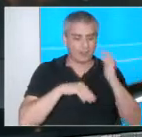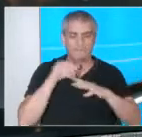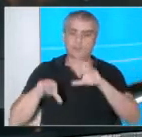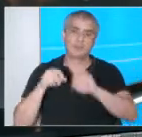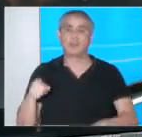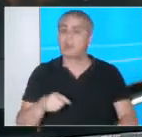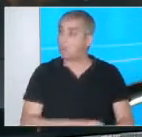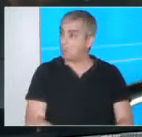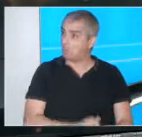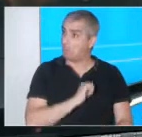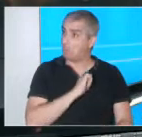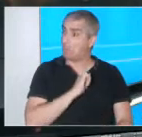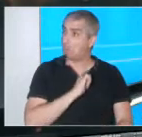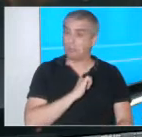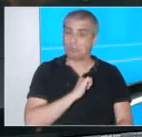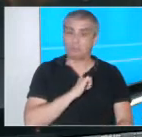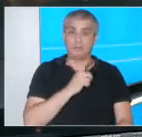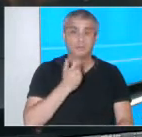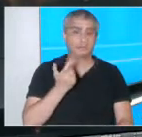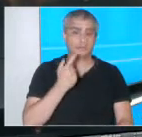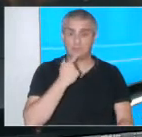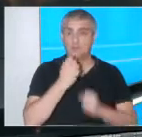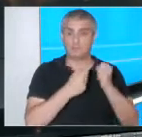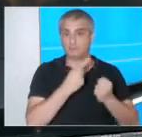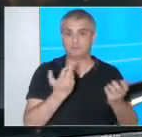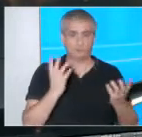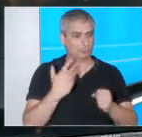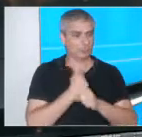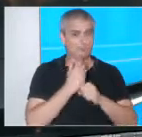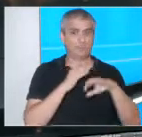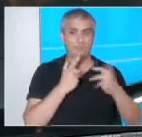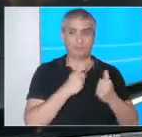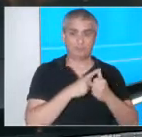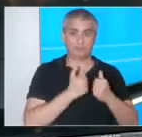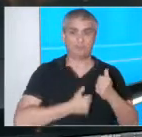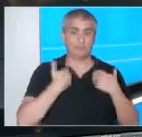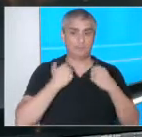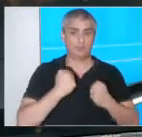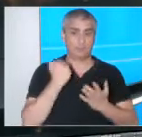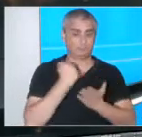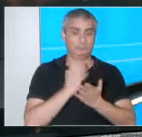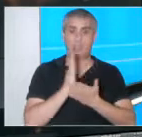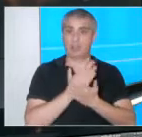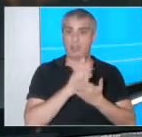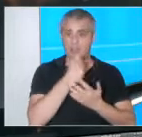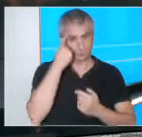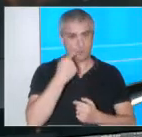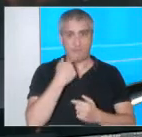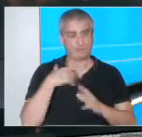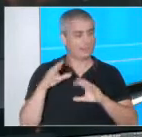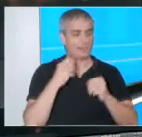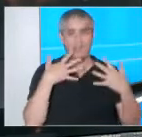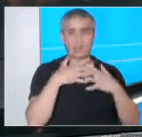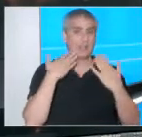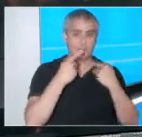התנחלות. מאוד מעניין, אבל מצד שני אי אפשר לומר שאין למרץ הישגים בממשלה הזאת. כמו? כששר ביטחון מעביר החלטה והם יודעים להגיד ניקח את זה